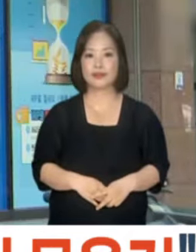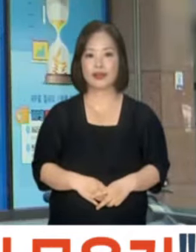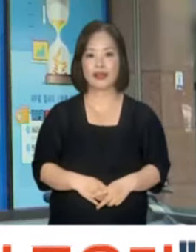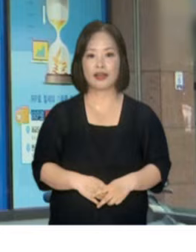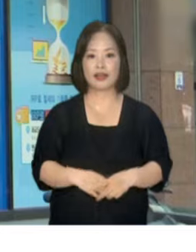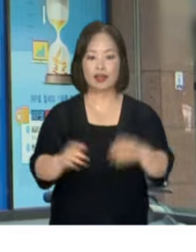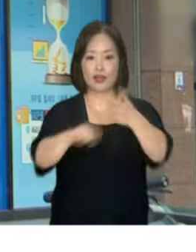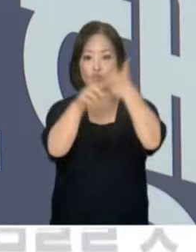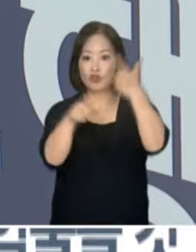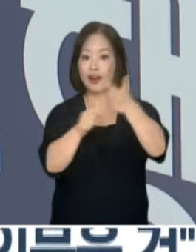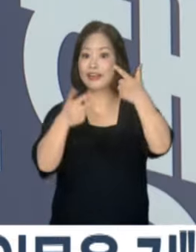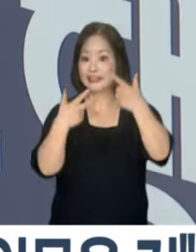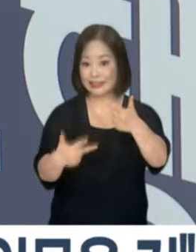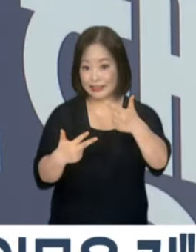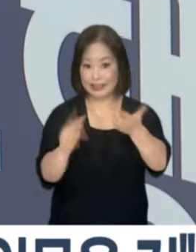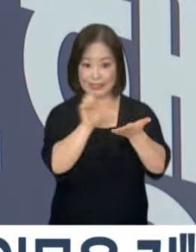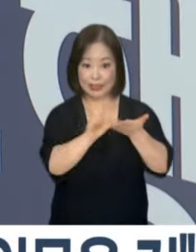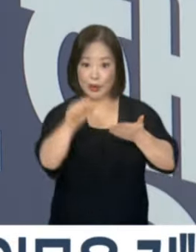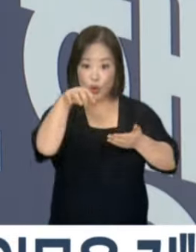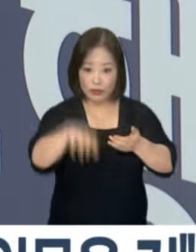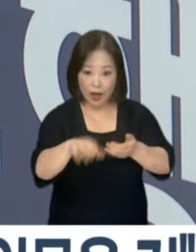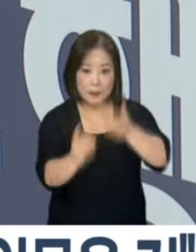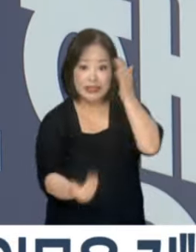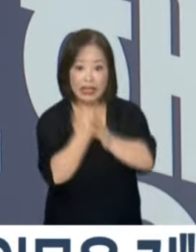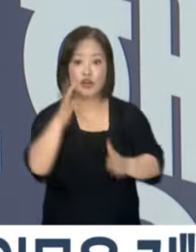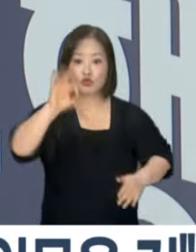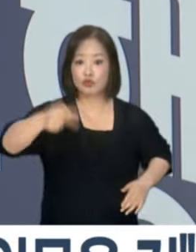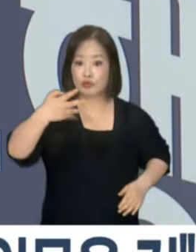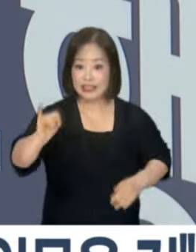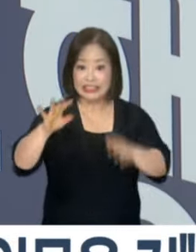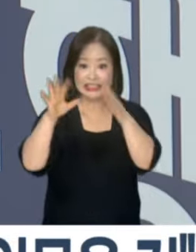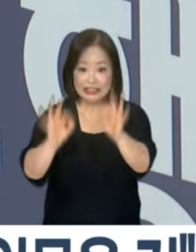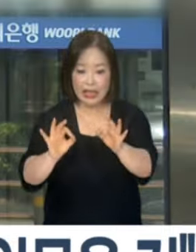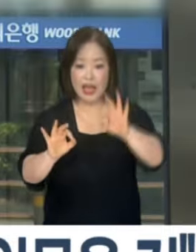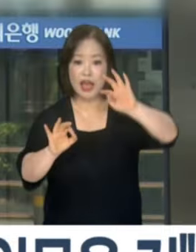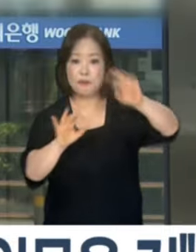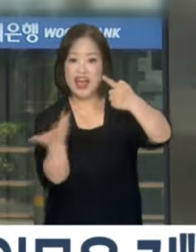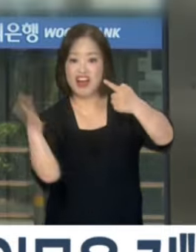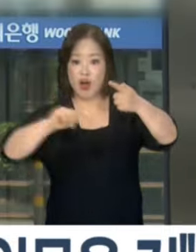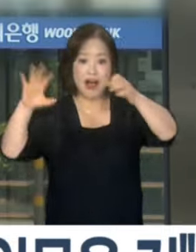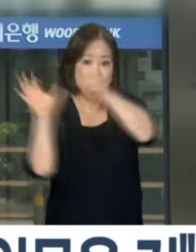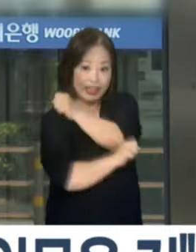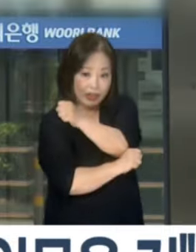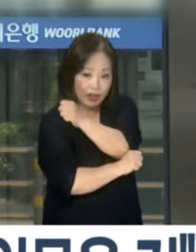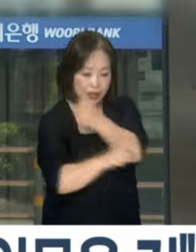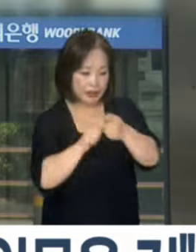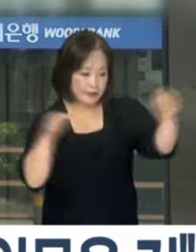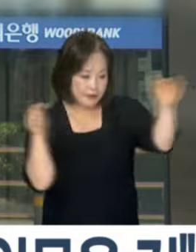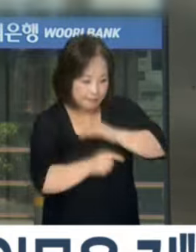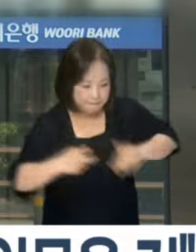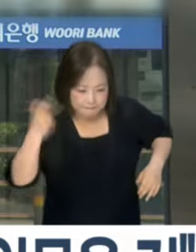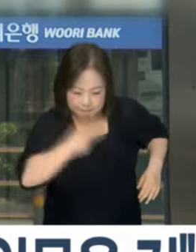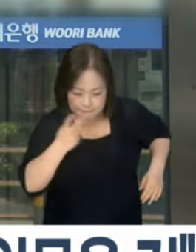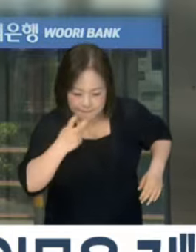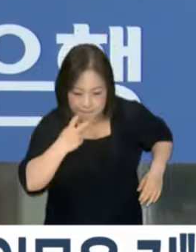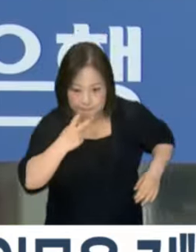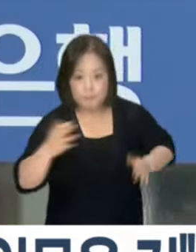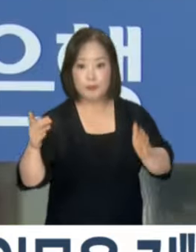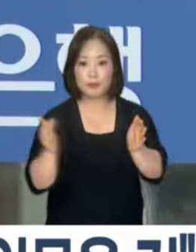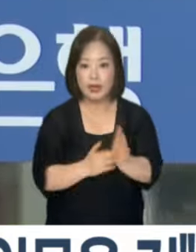지난 10일 지방 소재 한 지점에서 발생한 우리은행 100억 원대 횡령 사고에 대해 현장 검사를 진행한